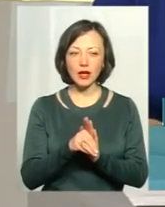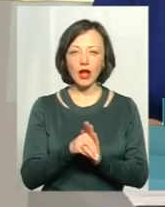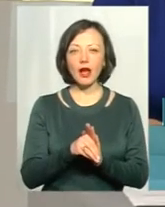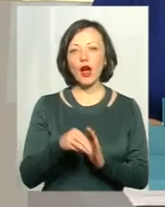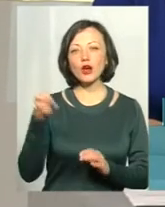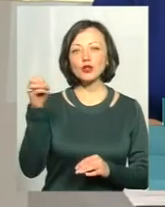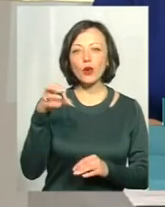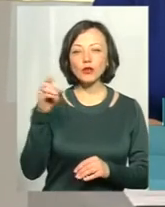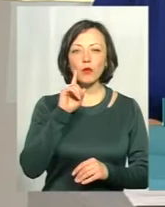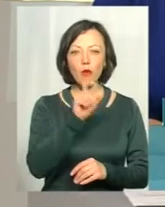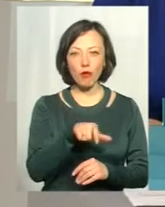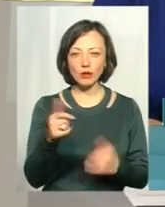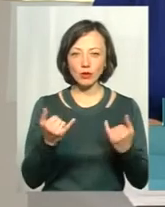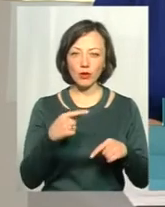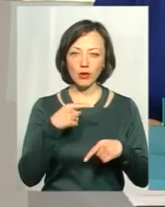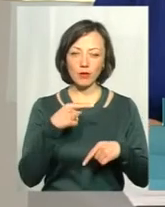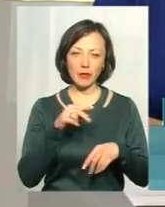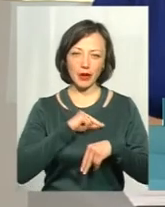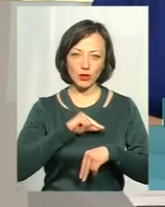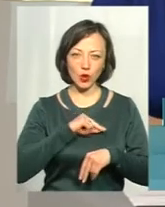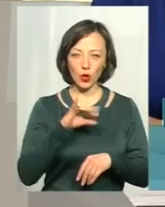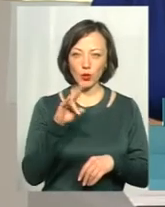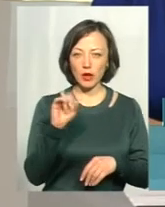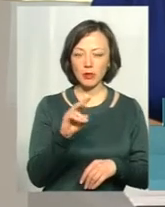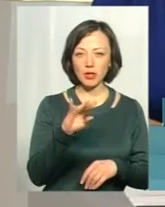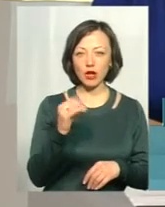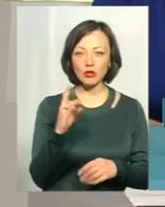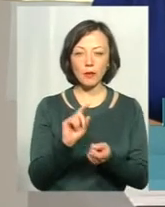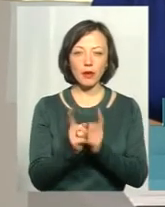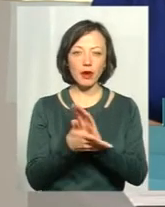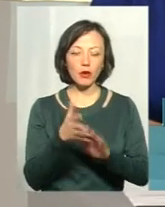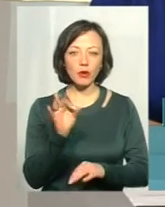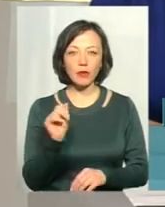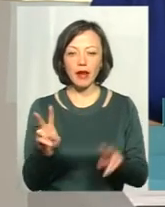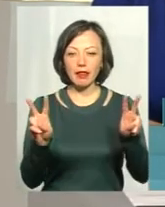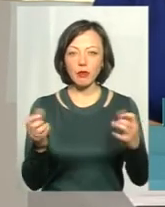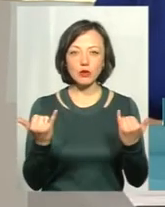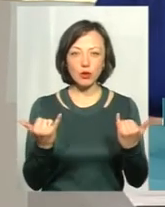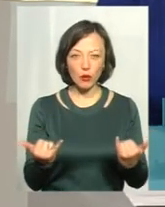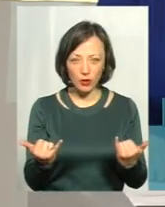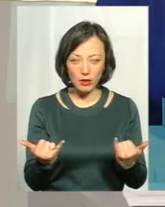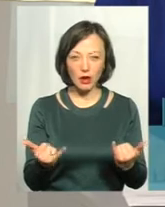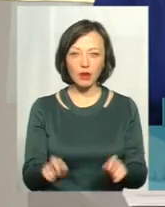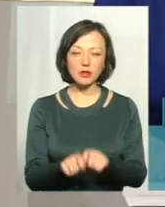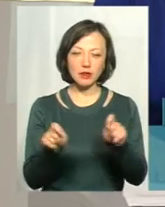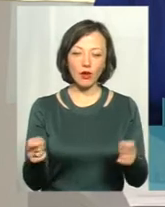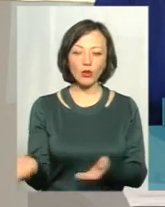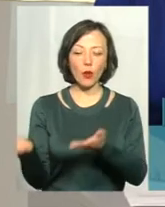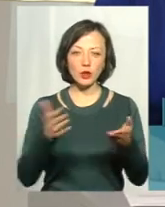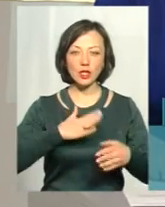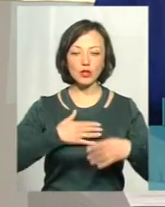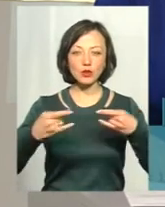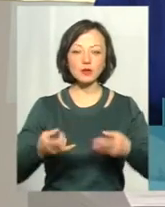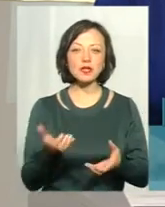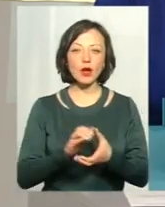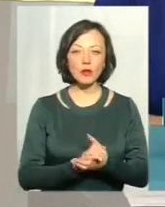молоді. В студії для вас сьогодні працює Юна Мітрашко, переклад на мову жестів Ольга Рибак. Тему сьогодні нам будуть розкривати гості нашої студії.